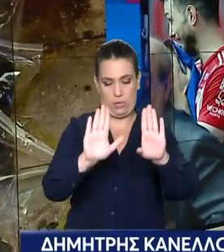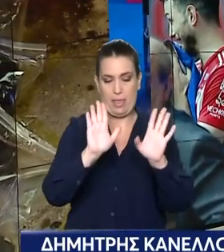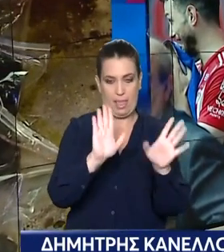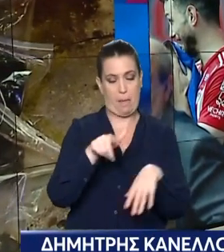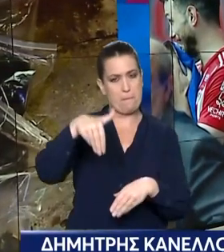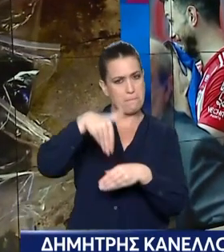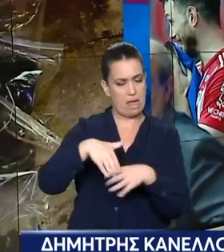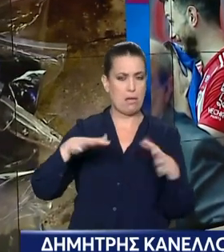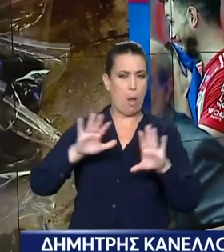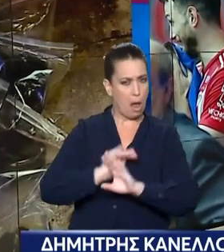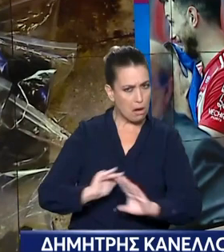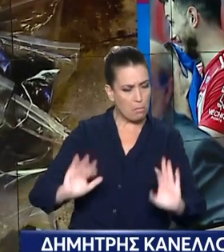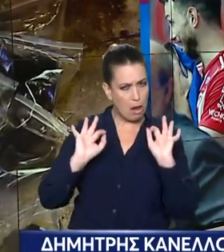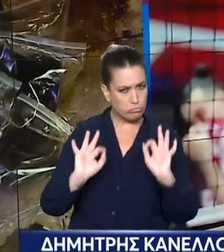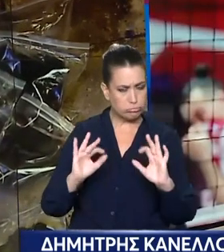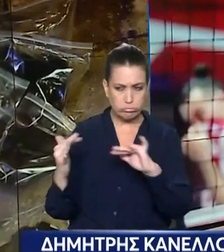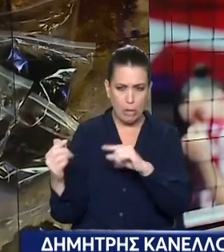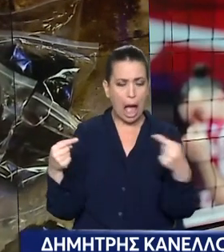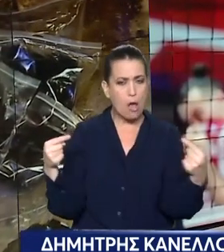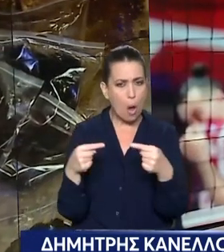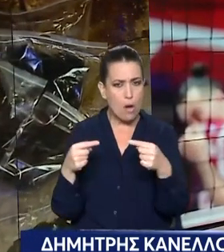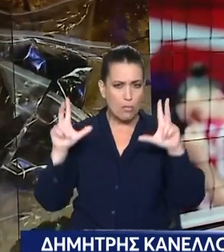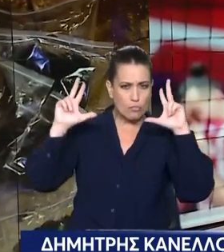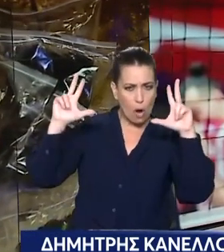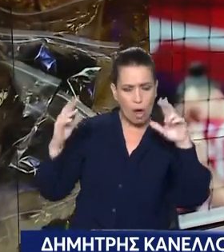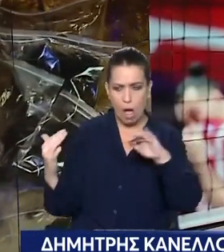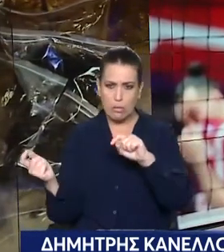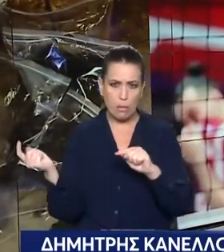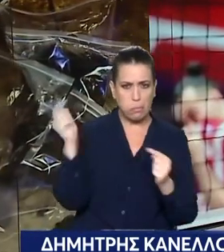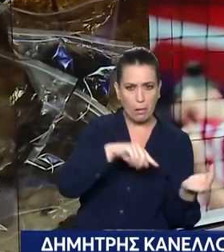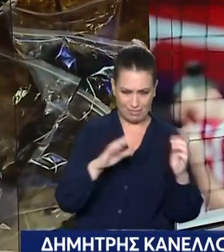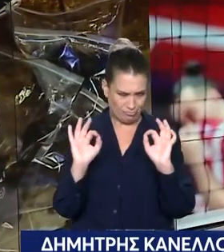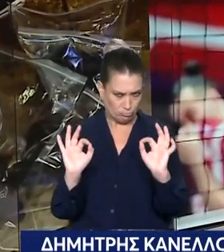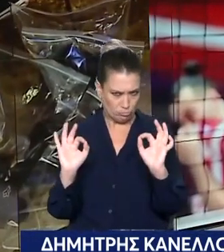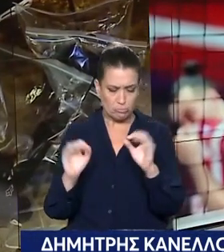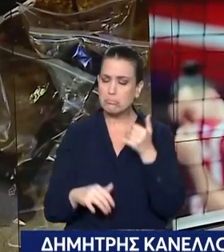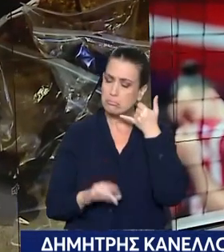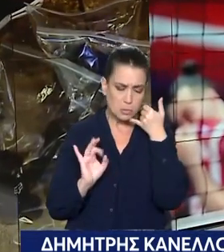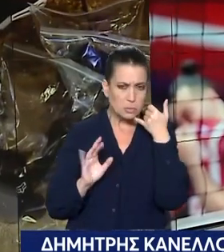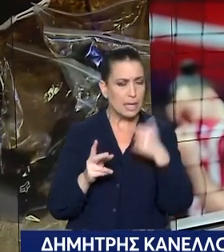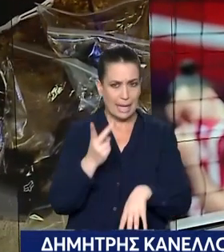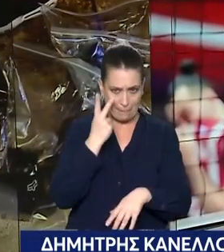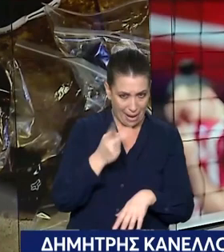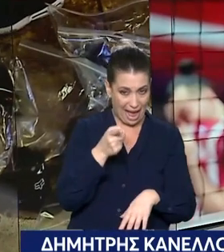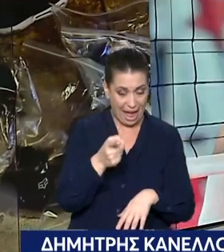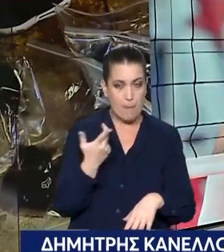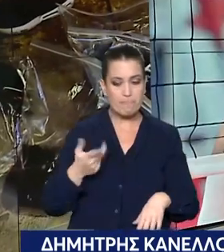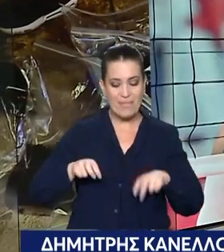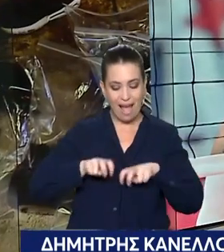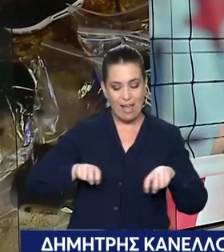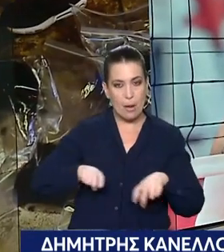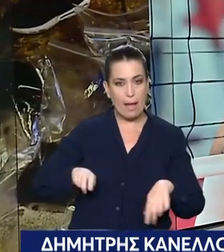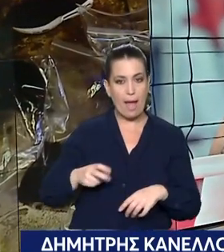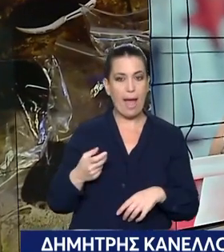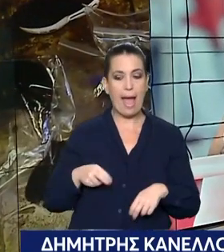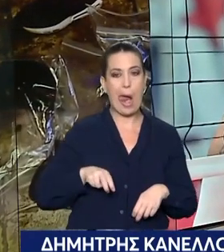είναι ντέρμπι, αλλά δεν έχουμε επεισόδιο. Βεβαίως, κύριε Βαγγελάτε. Είδατε εσείς. Απολύτως τίποτα. Είδατε κάποια κινητικότητα ανθρώπους να βγαίνουν